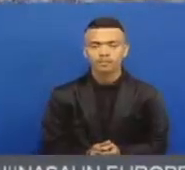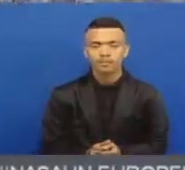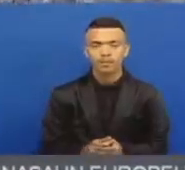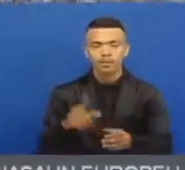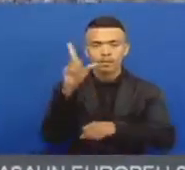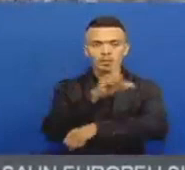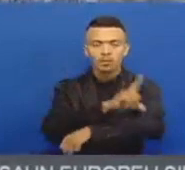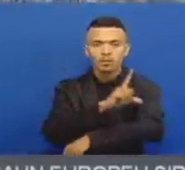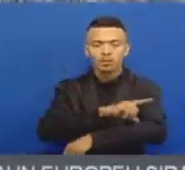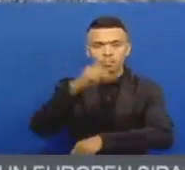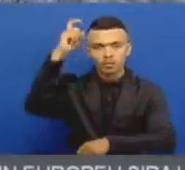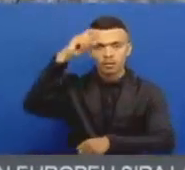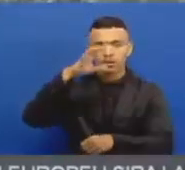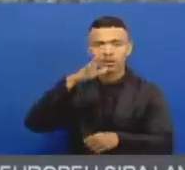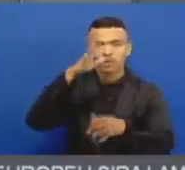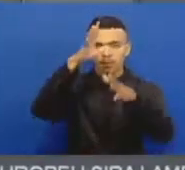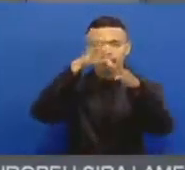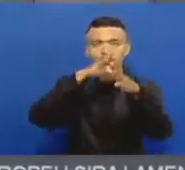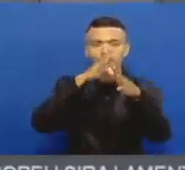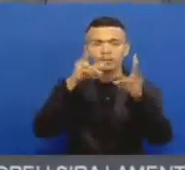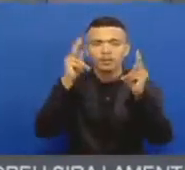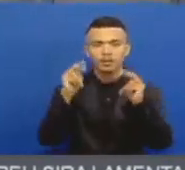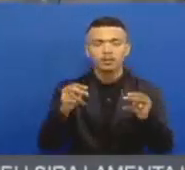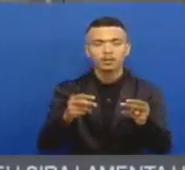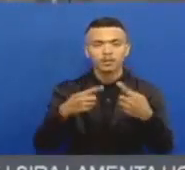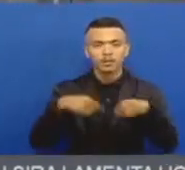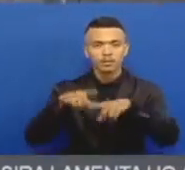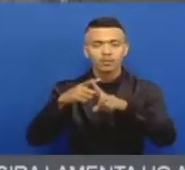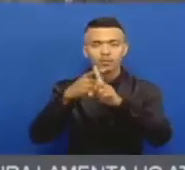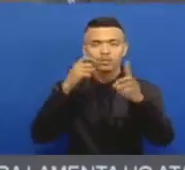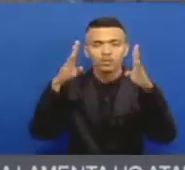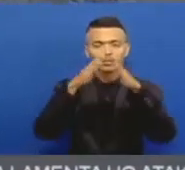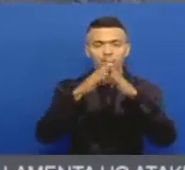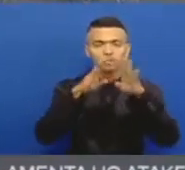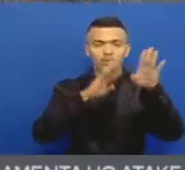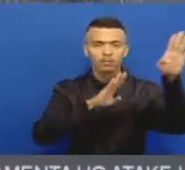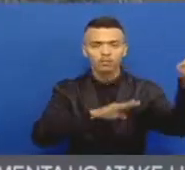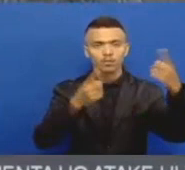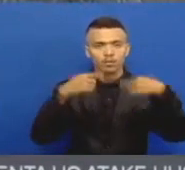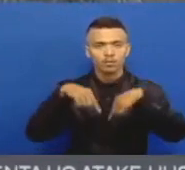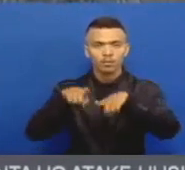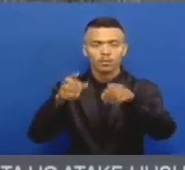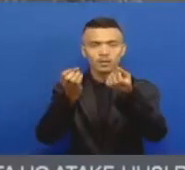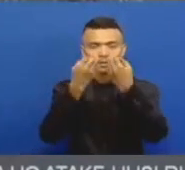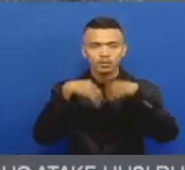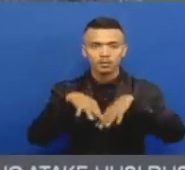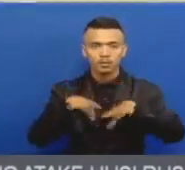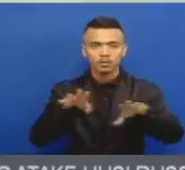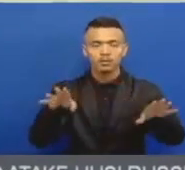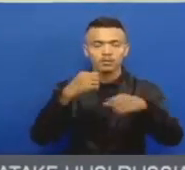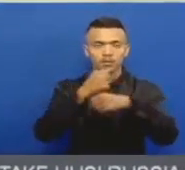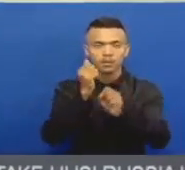Kada lorong idoza ne, thank you tung husi uma iha foholong meti out. Bare dorta si ibu o dihalau